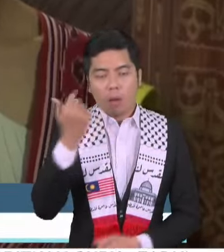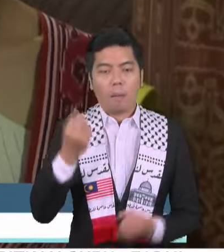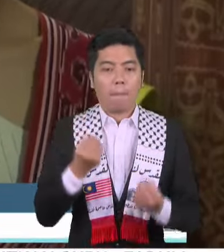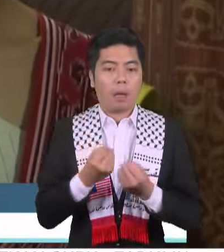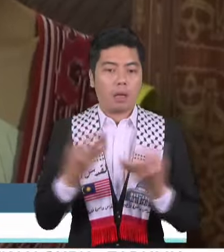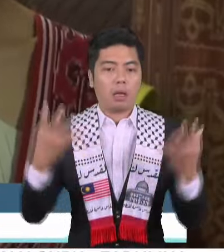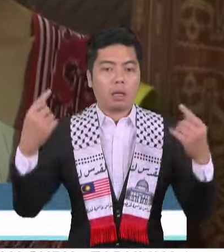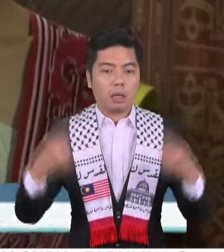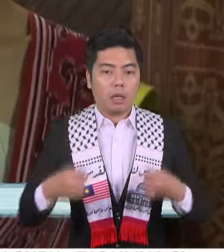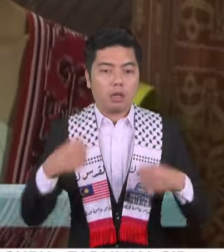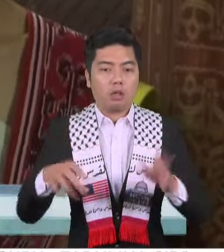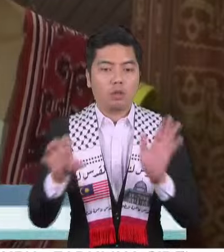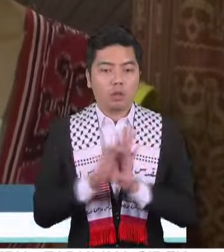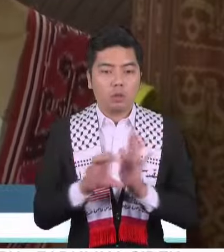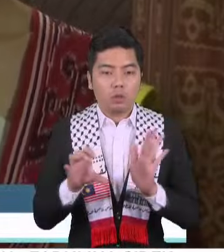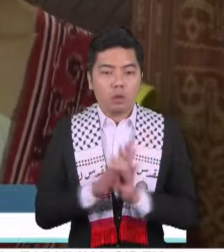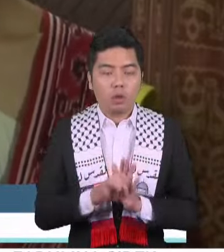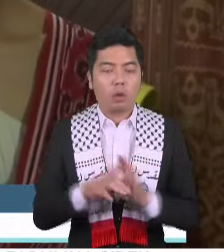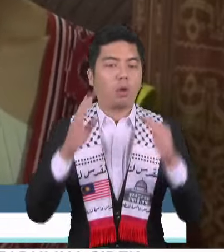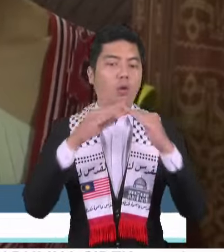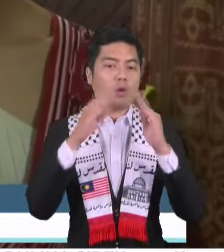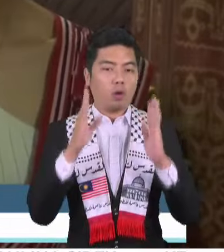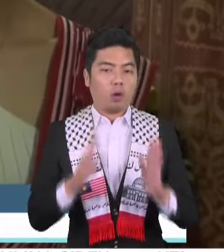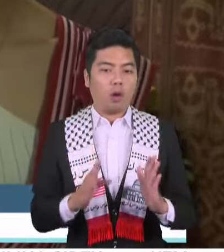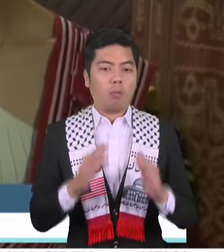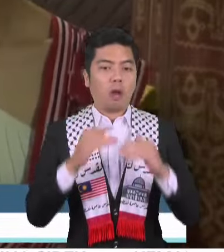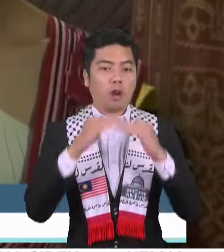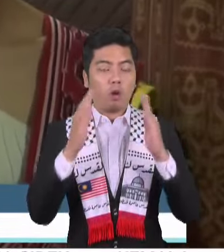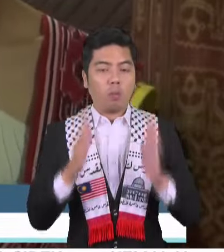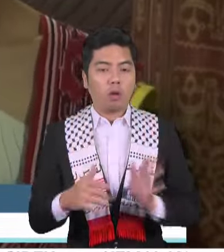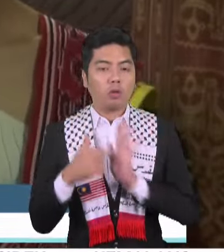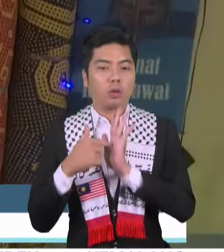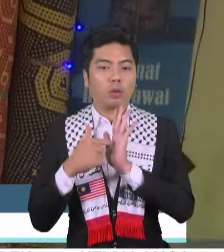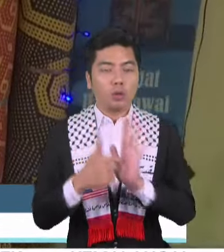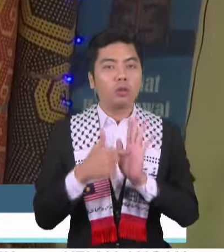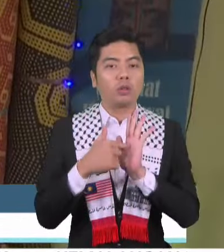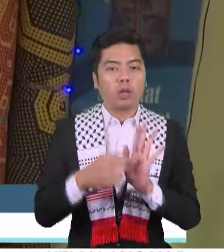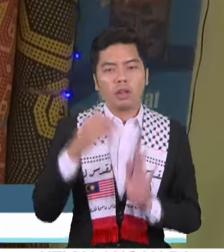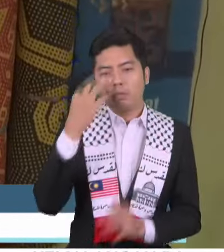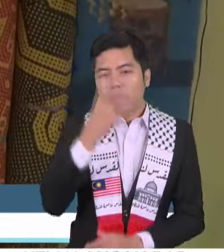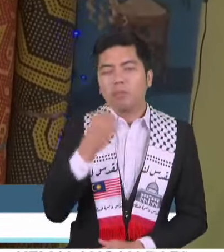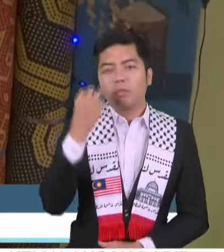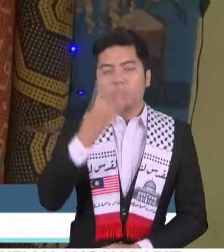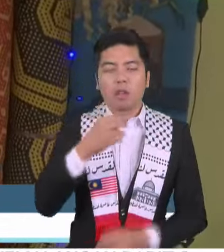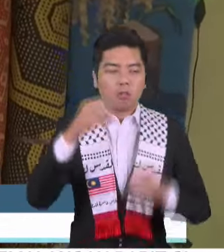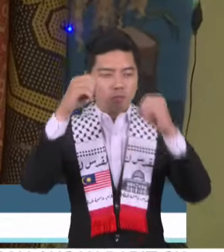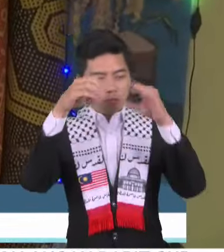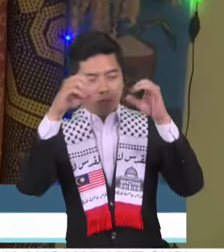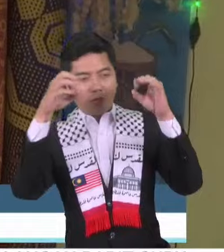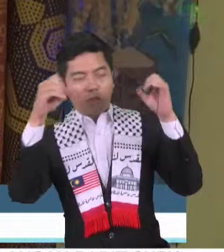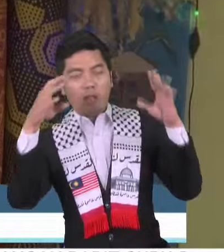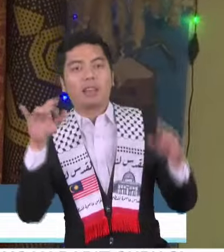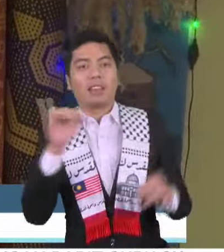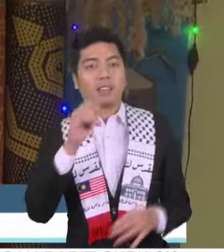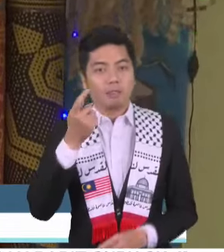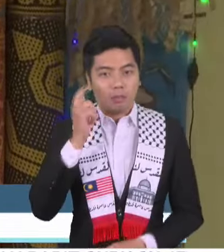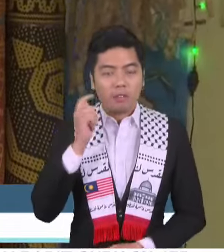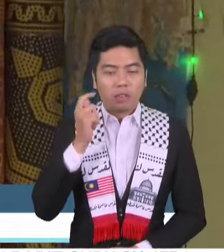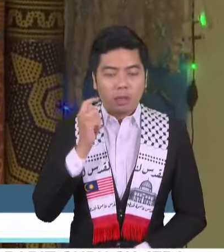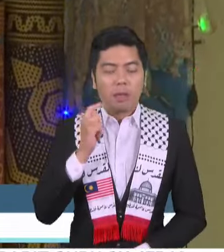banyak pertandingan seperti warna-warni yang ditayangkan di rumah panjang seperti yang anda tengok pada hari